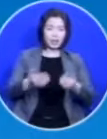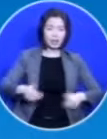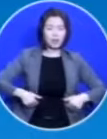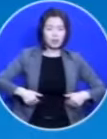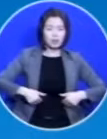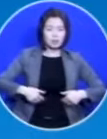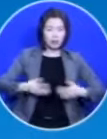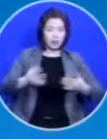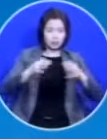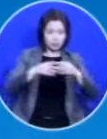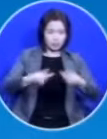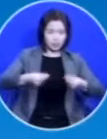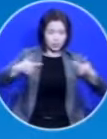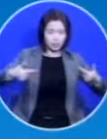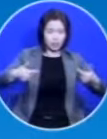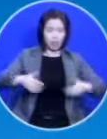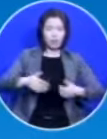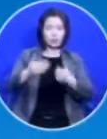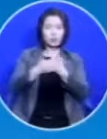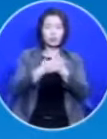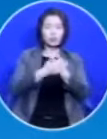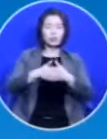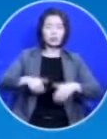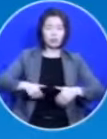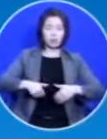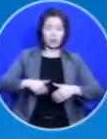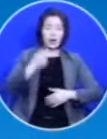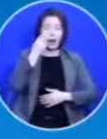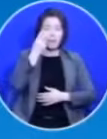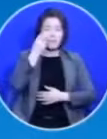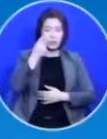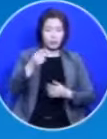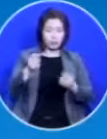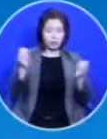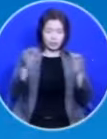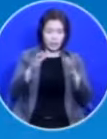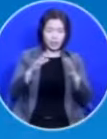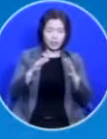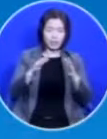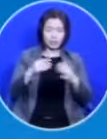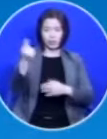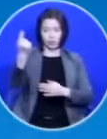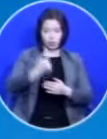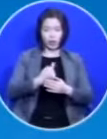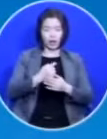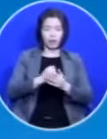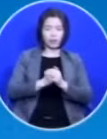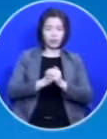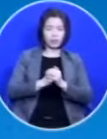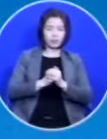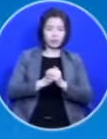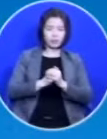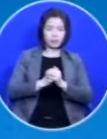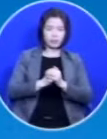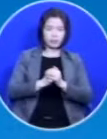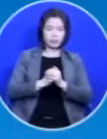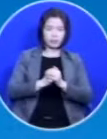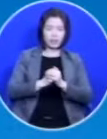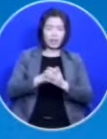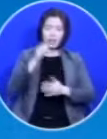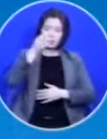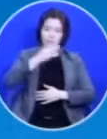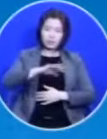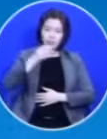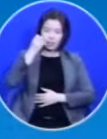필요해요 그래서 미국에 잠시 나와서 후원을 위해서 잠시 나옵니다 그런데 이상한